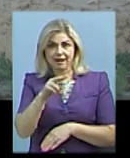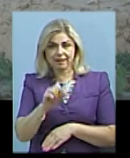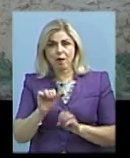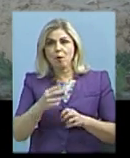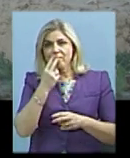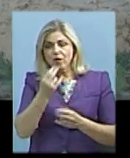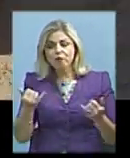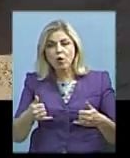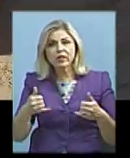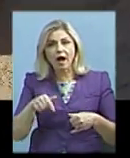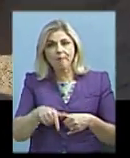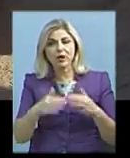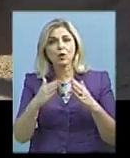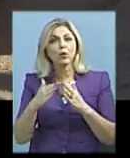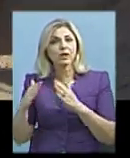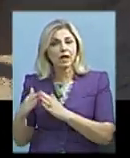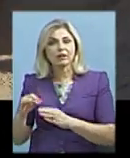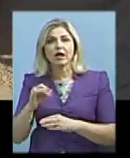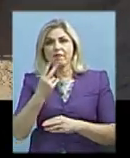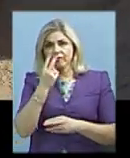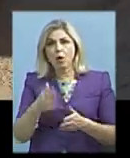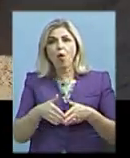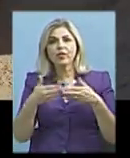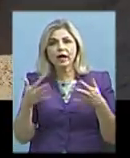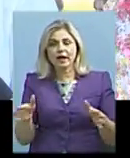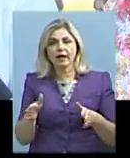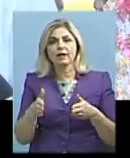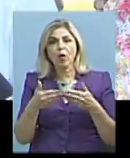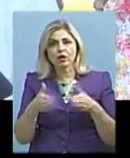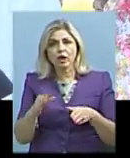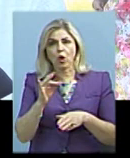фундаменти будівель. Можна бачити відкритий мрів, фундамент мосту,